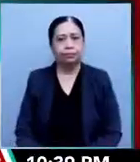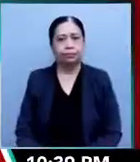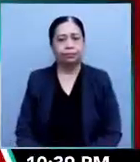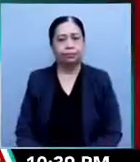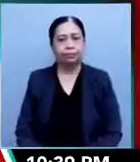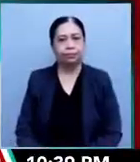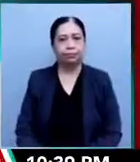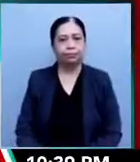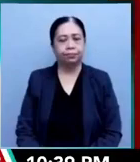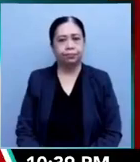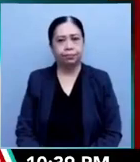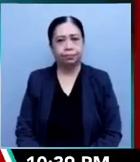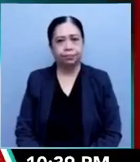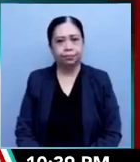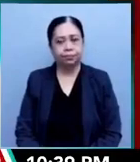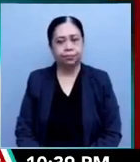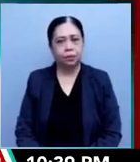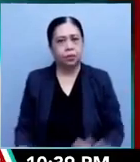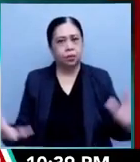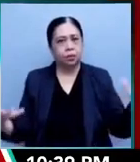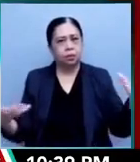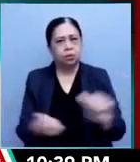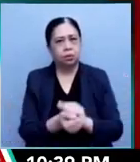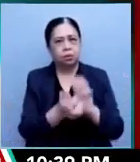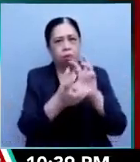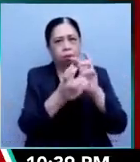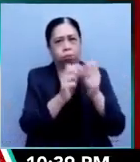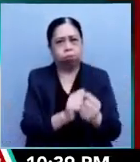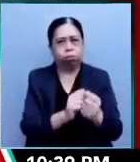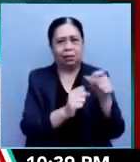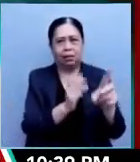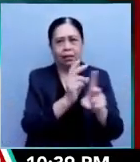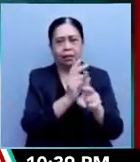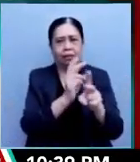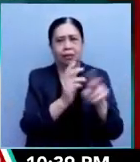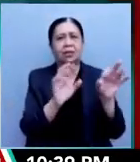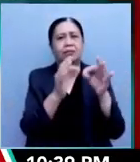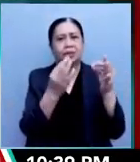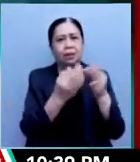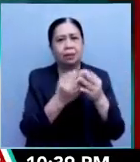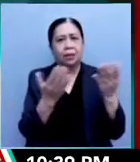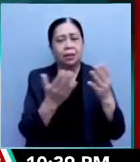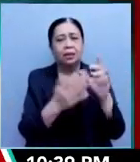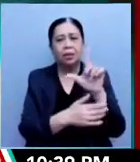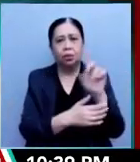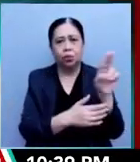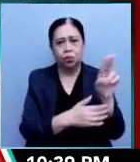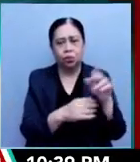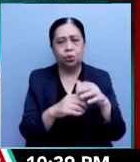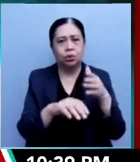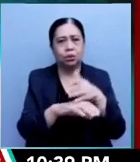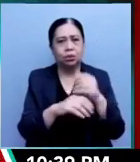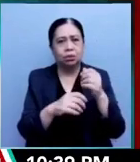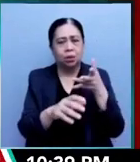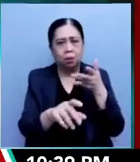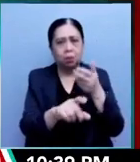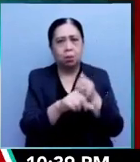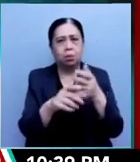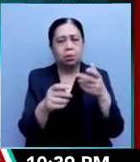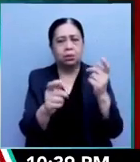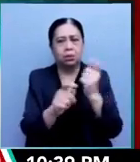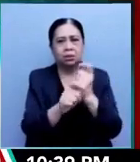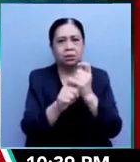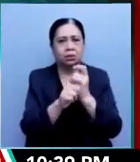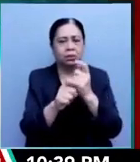Salazar wasak at yupi ang van yan ng isang mag-anak sa bawang La Union matapos bumangga sa trailer truck